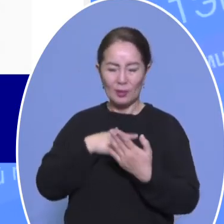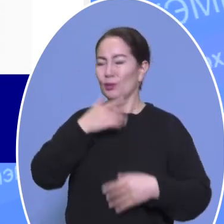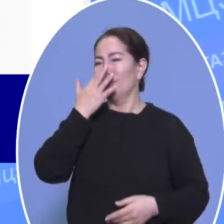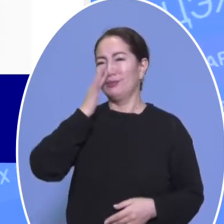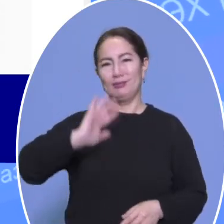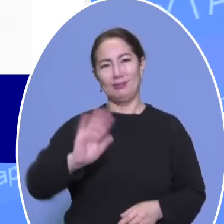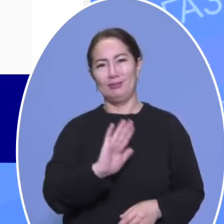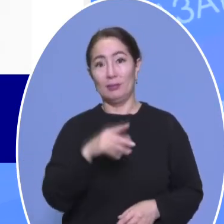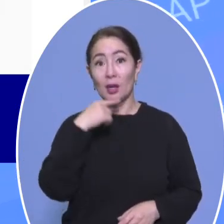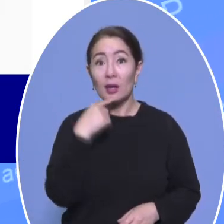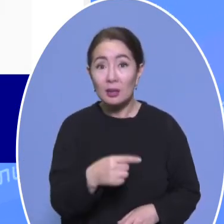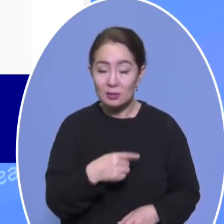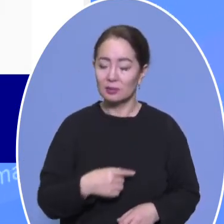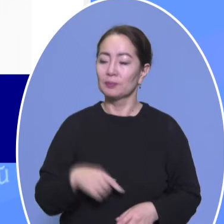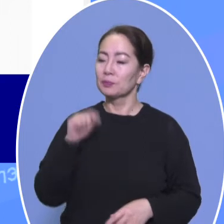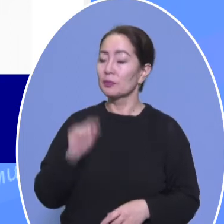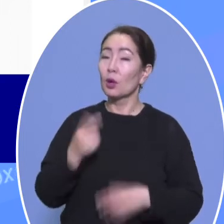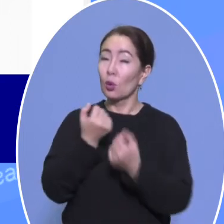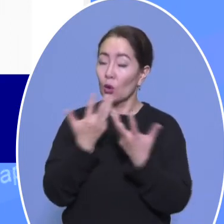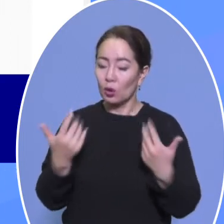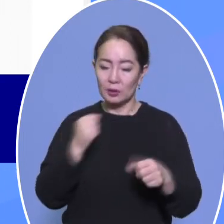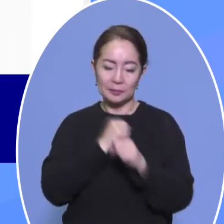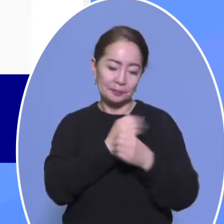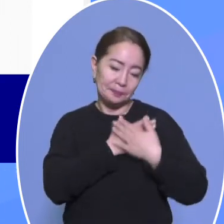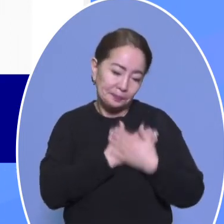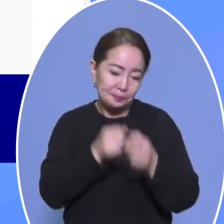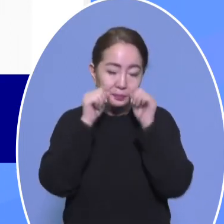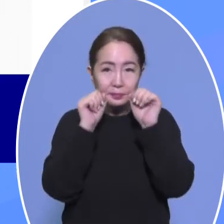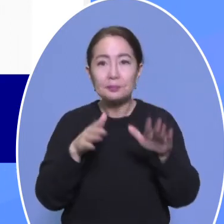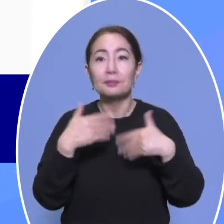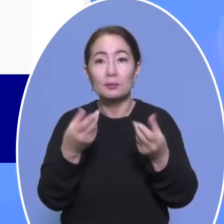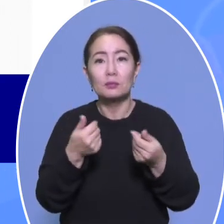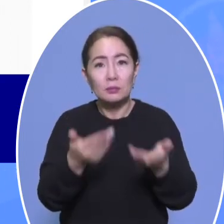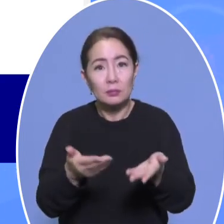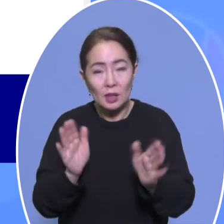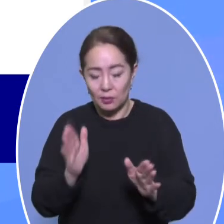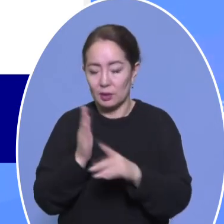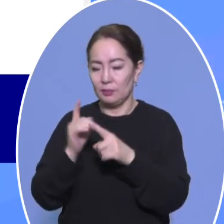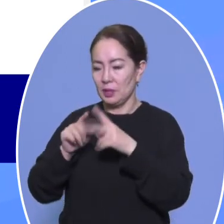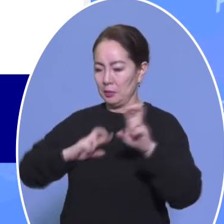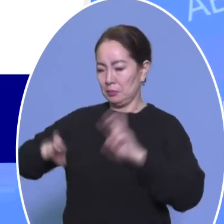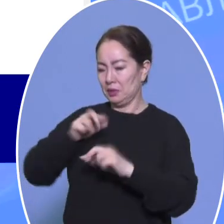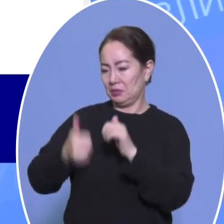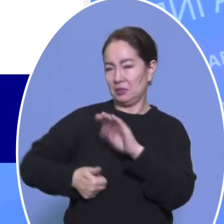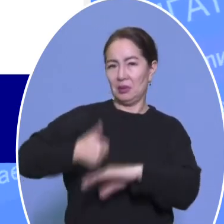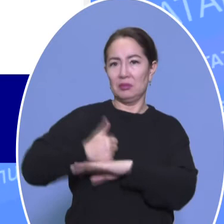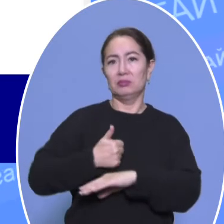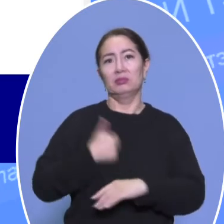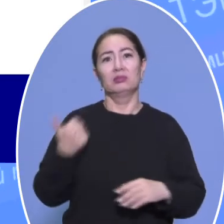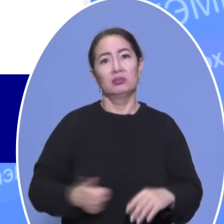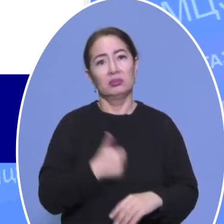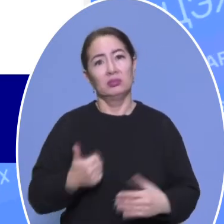худал хэмээн үгүйсгэв. Тэрбээр тэдгээр хүмүүс олон арван буйны үйлсэд хэмжээний хандив өгөхөөс гадна бизнес их хэмжээтэд хүрсэх хүмүүс